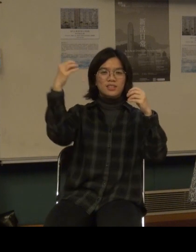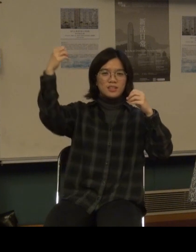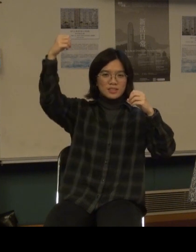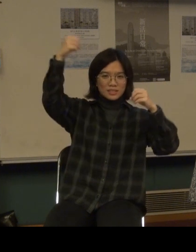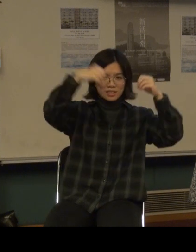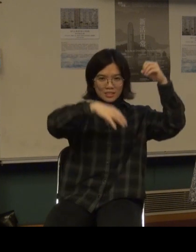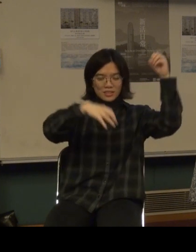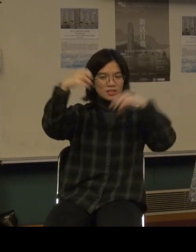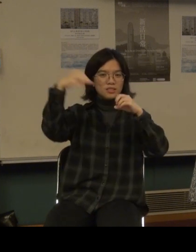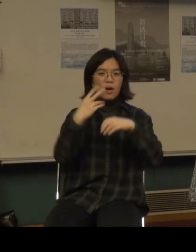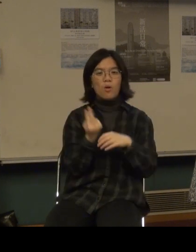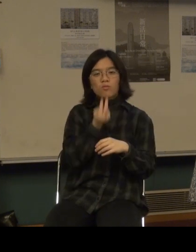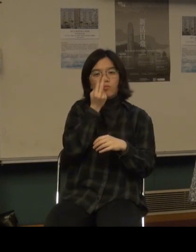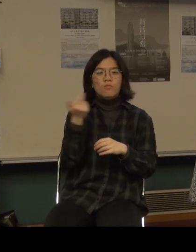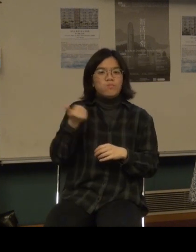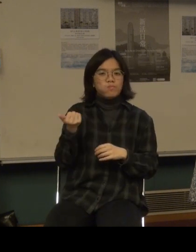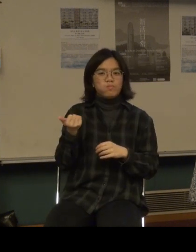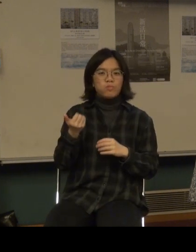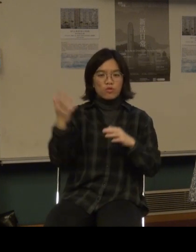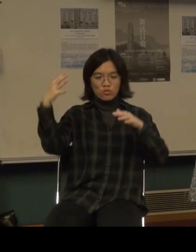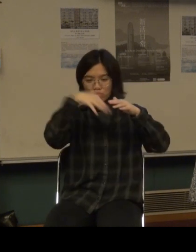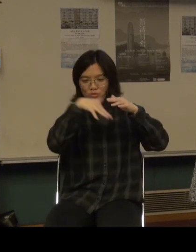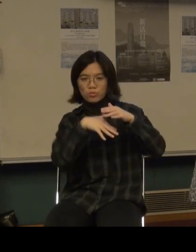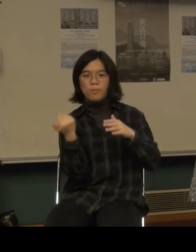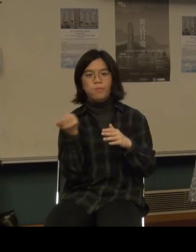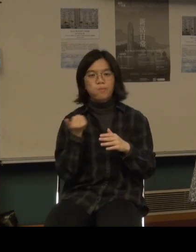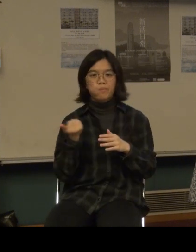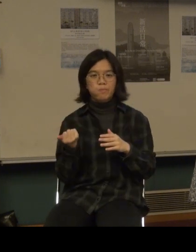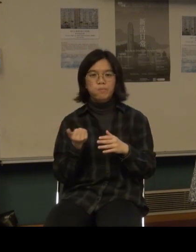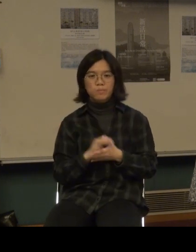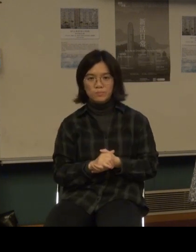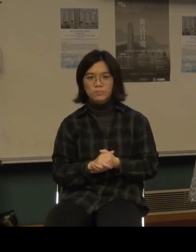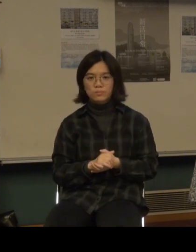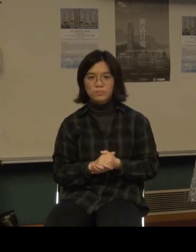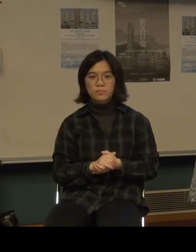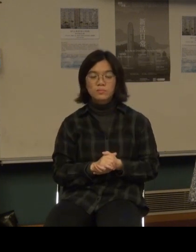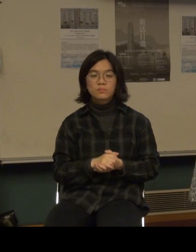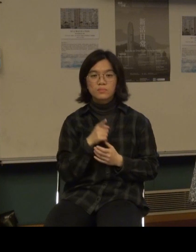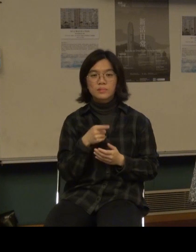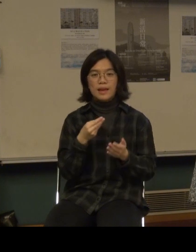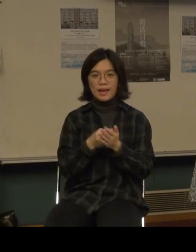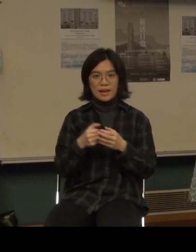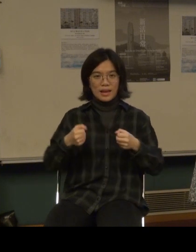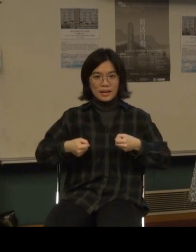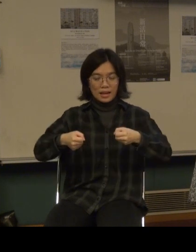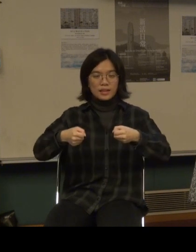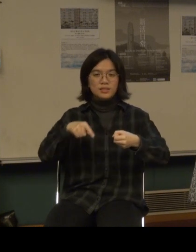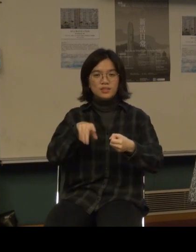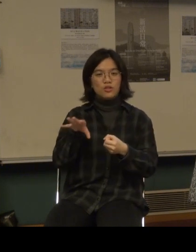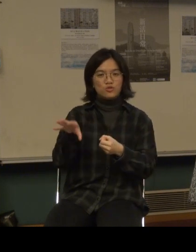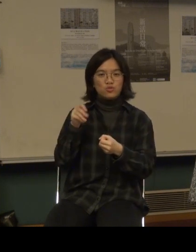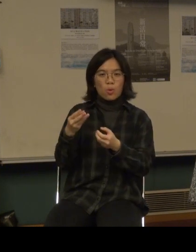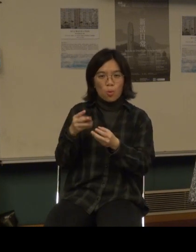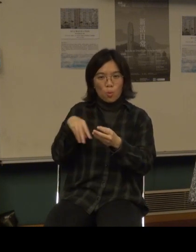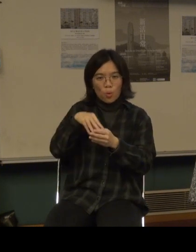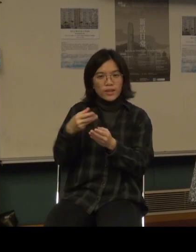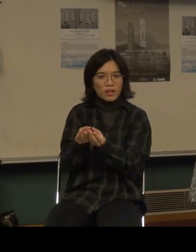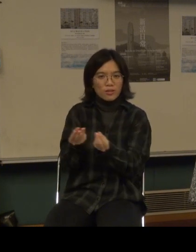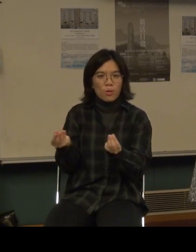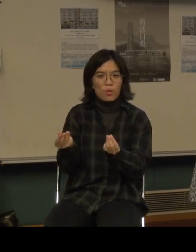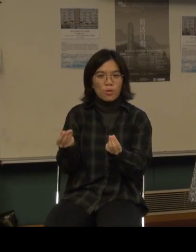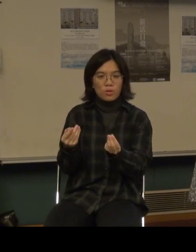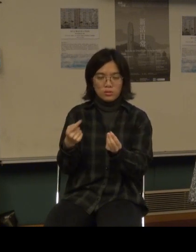屋頂嗰度咧入到去個室內個環境嚇。嗱、那個街市咧嗰、那個混凝土嘅應用咧只係限嗰個樓板同